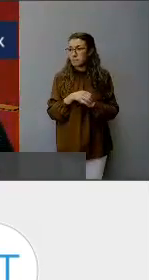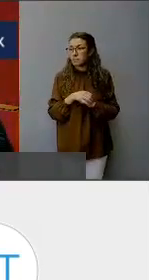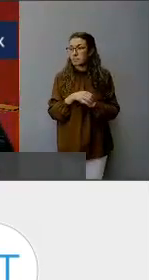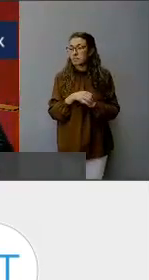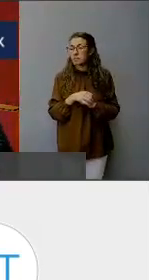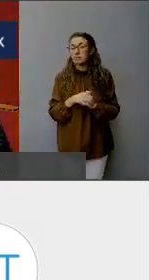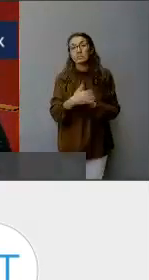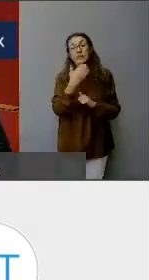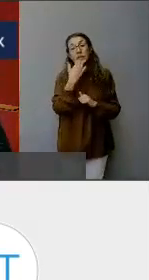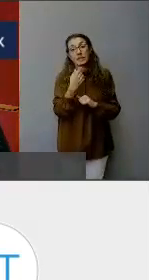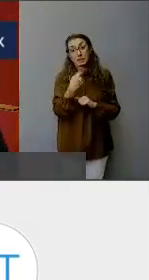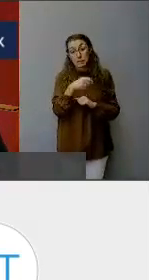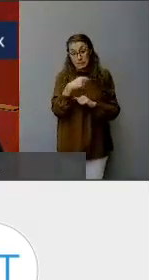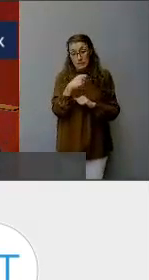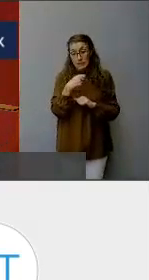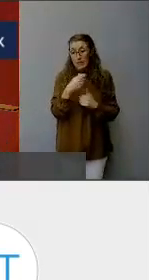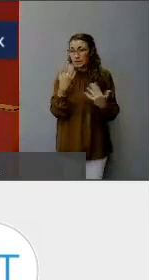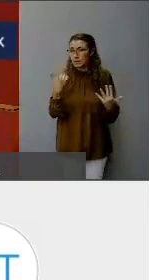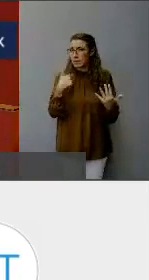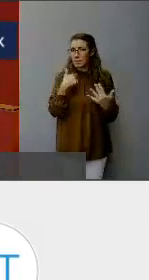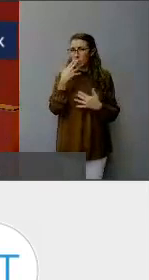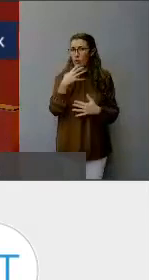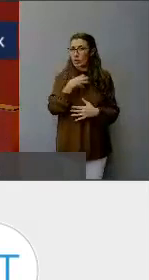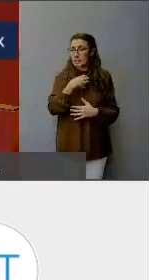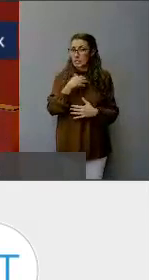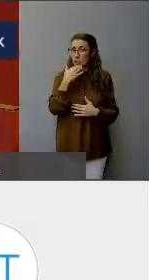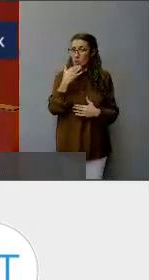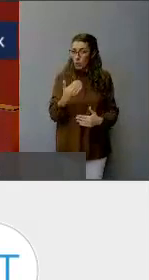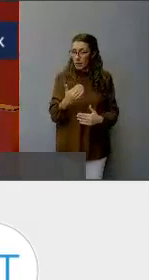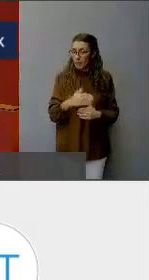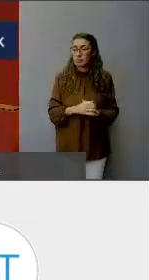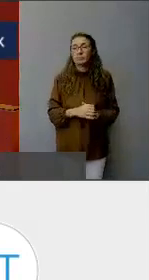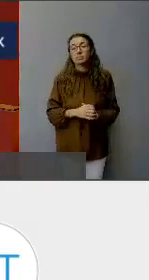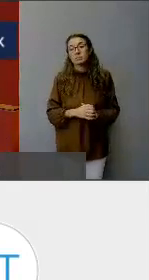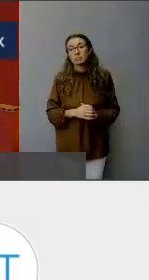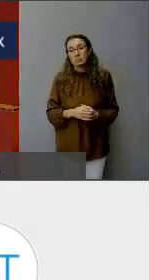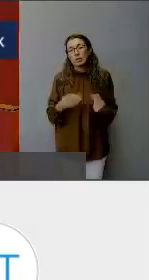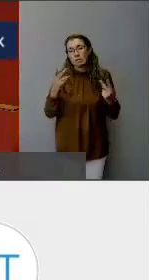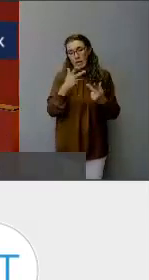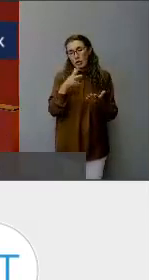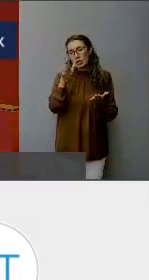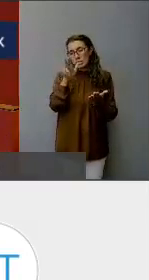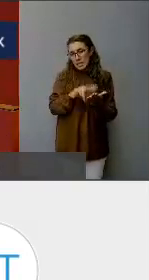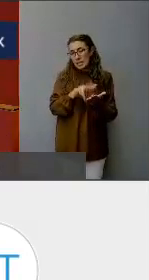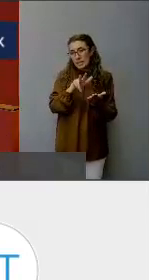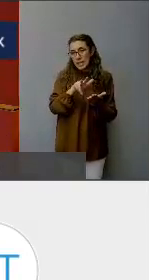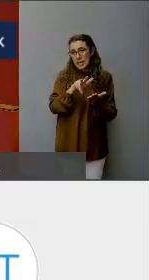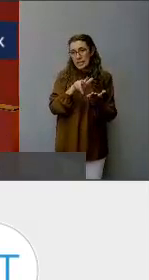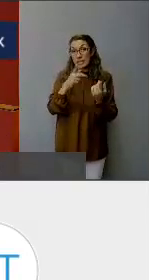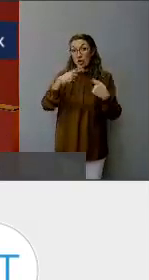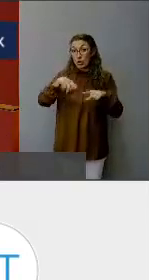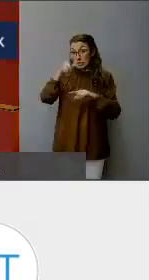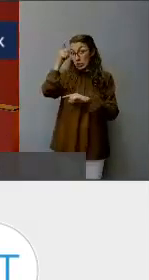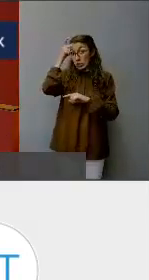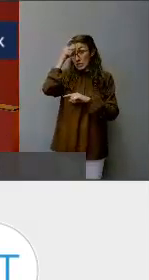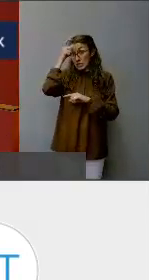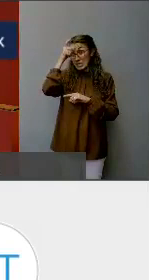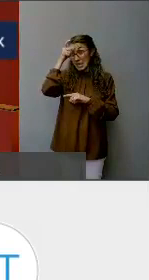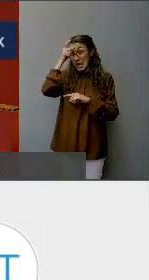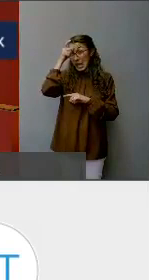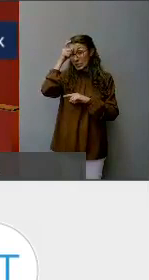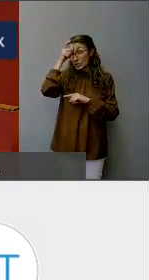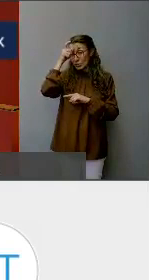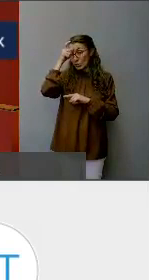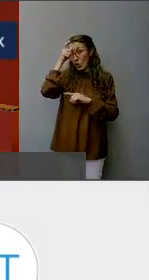grazie presidente solo per ringraziare l'assessore effettivamente la sentenza del consiglio di stato è una delle più alte